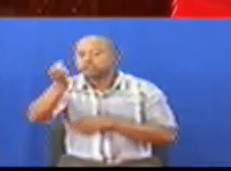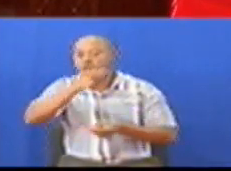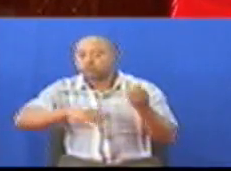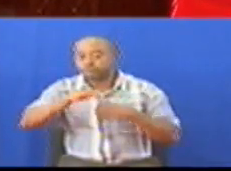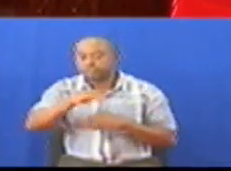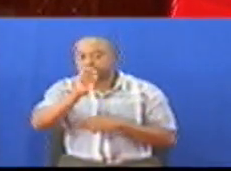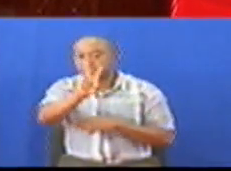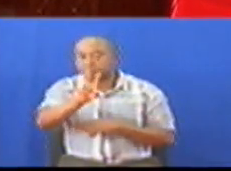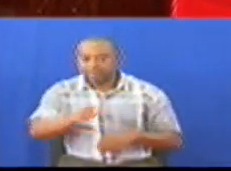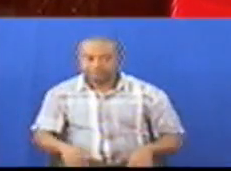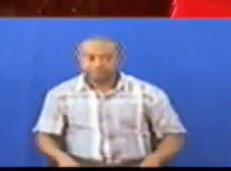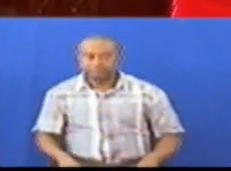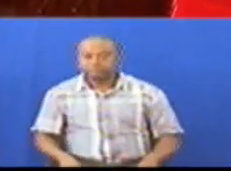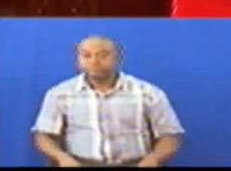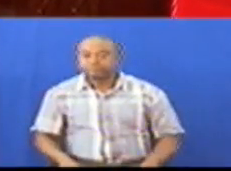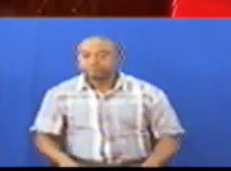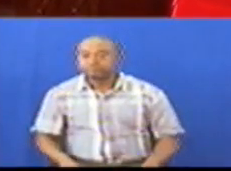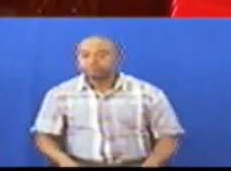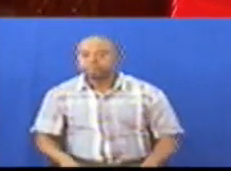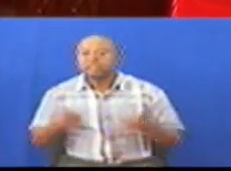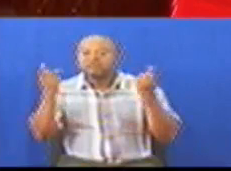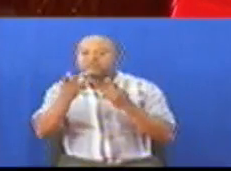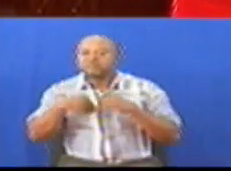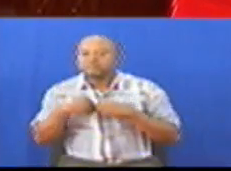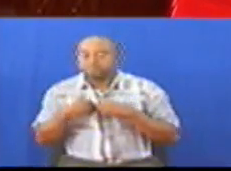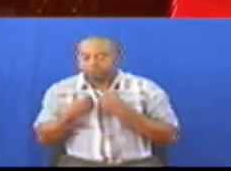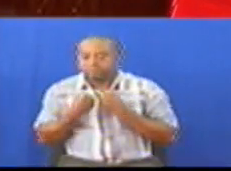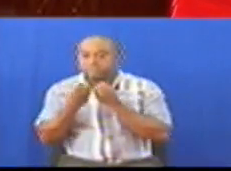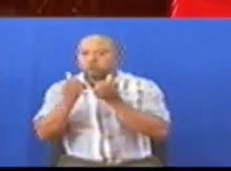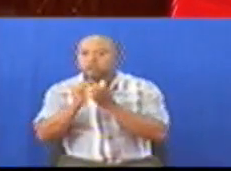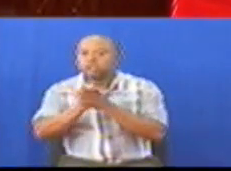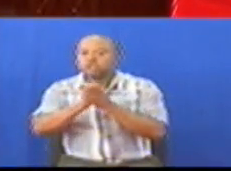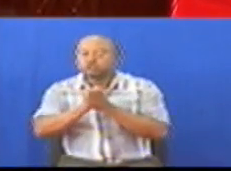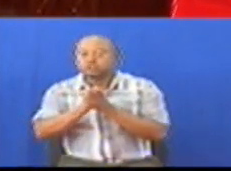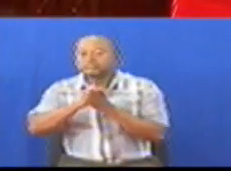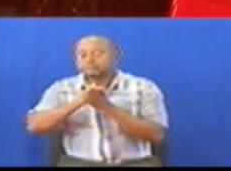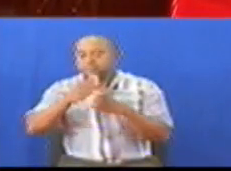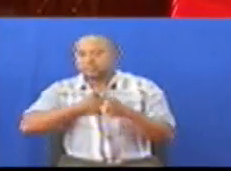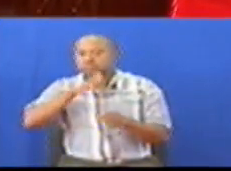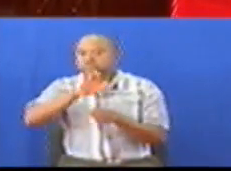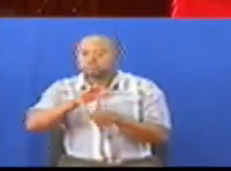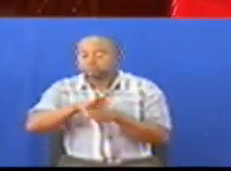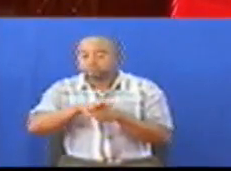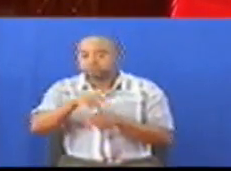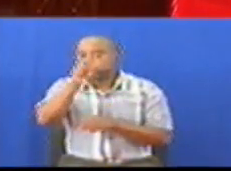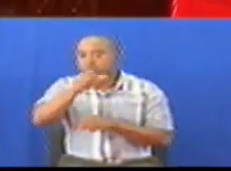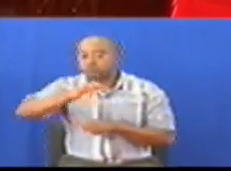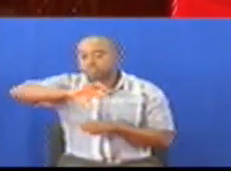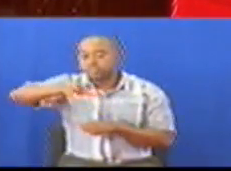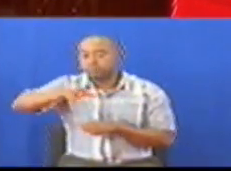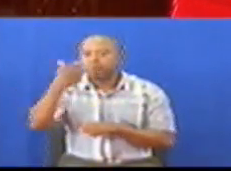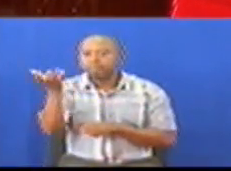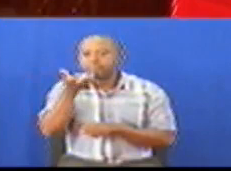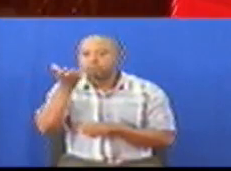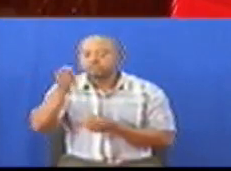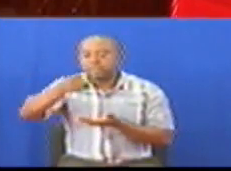Mheshimiwa Naibu Spika, aidha napenda kutoa shukurani zangu za dhati kwa wananchi wa jimbo la Moshi mjini kwa ushirikiano